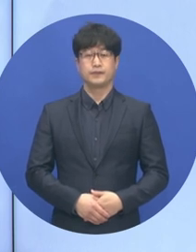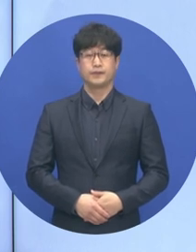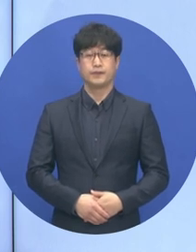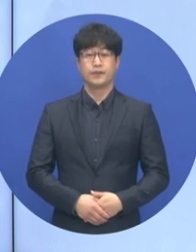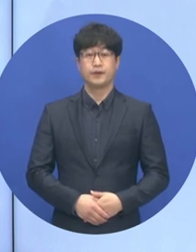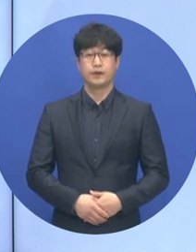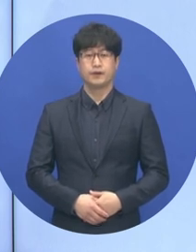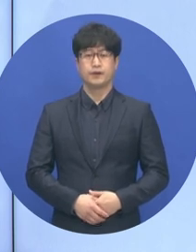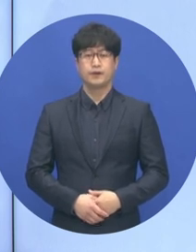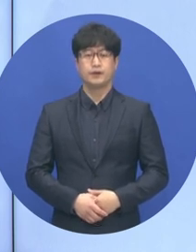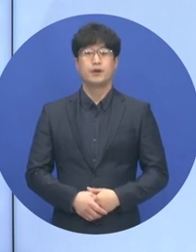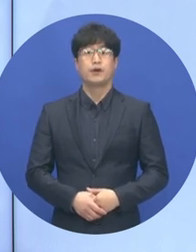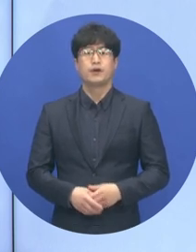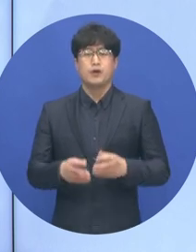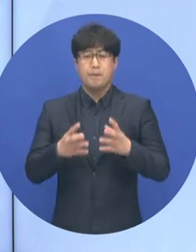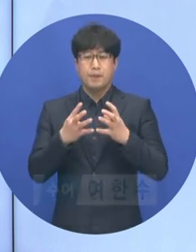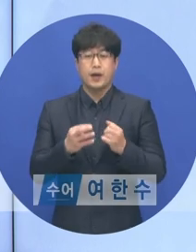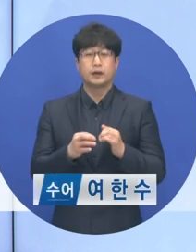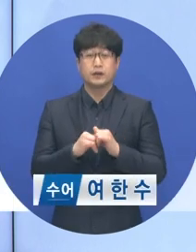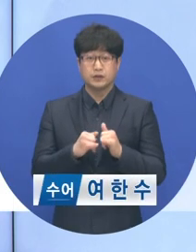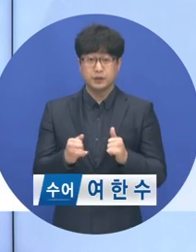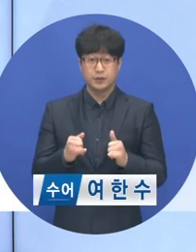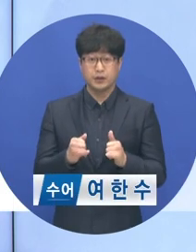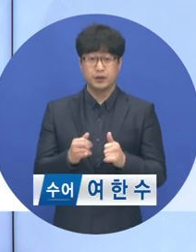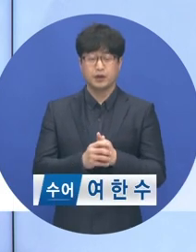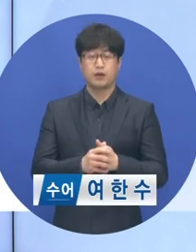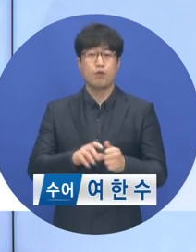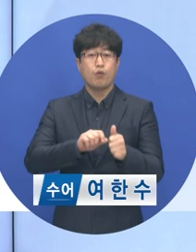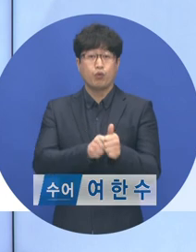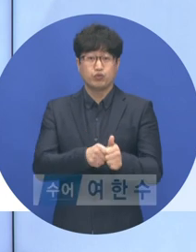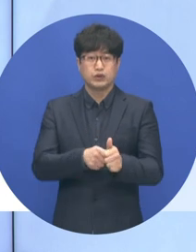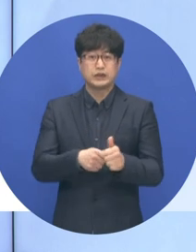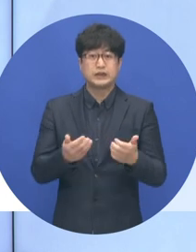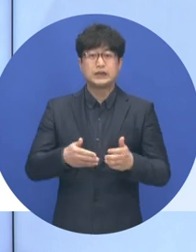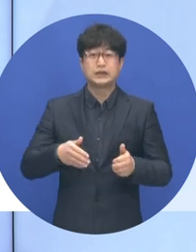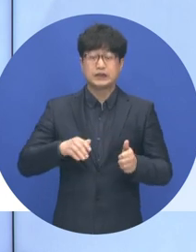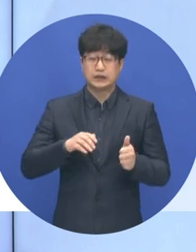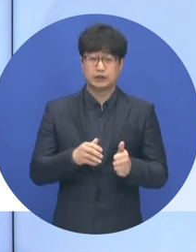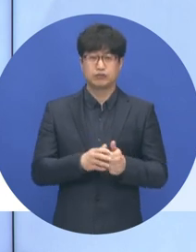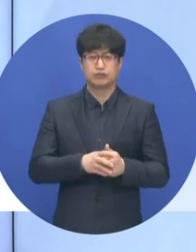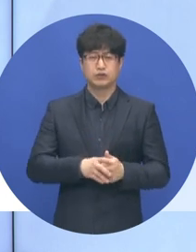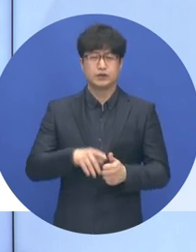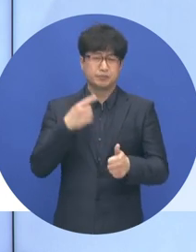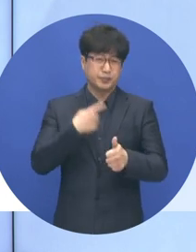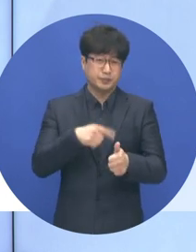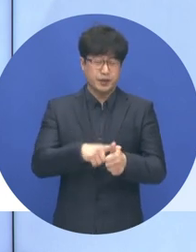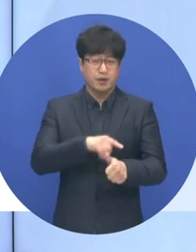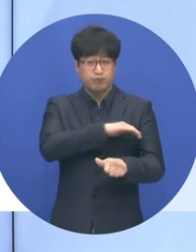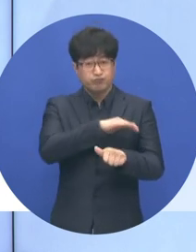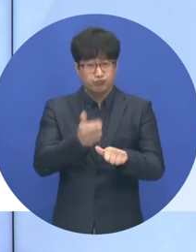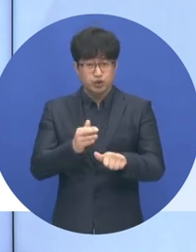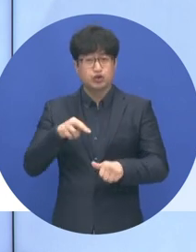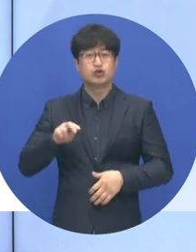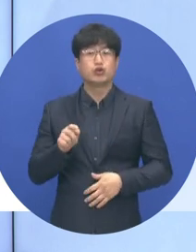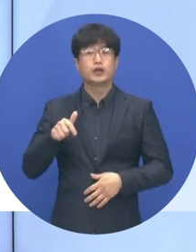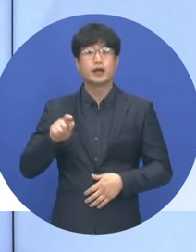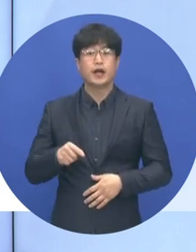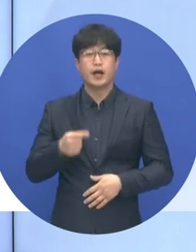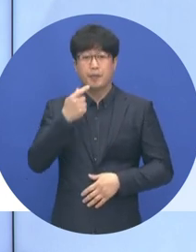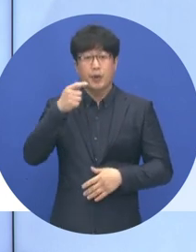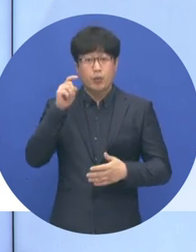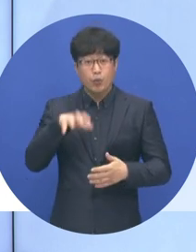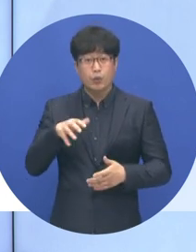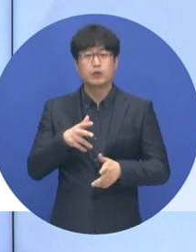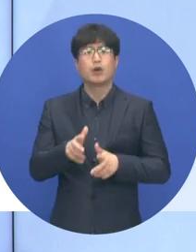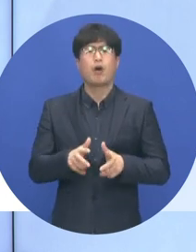불황아 교활을 명분 삼아 수천 명의 소년들에게 강제 노역과 가혹행위를 일삼고 안매장까지 한 선감학원 사건.